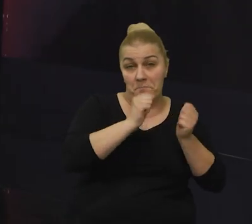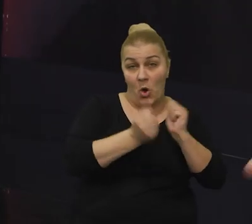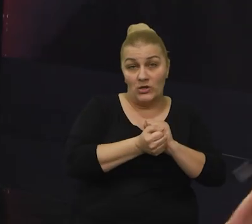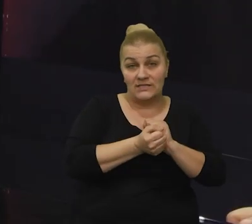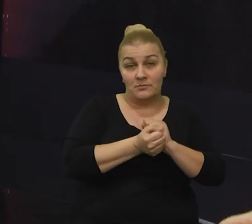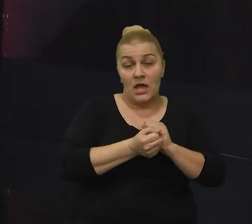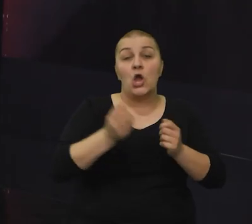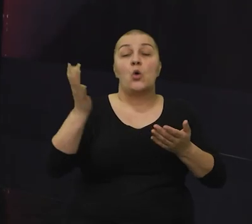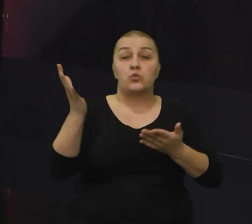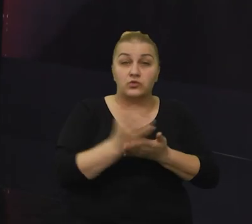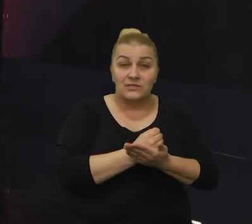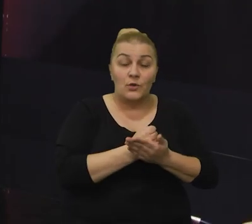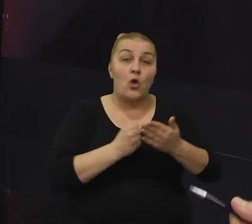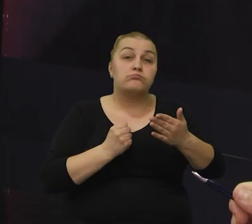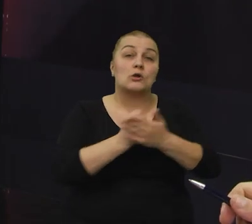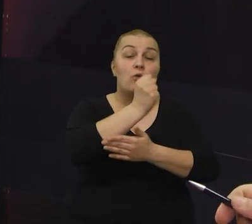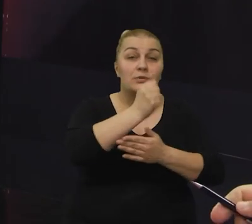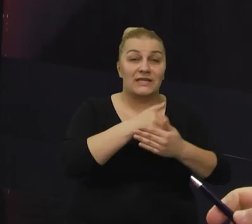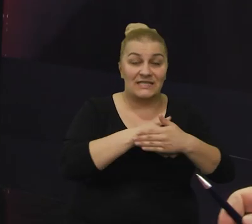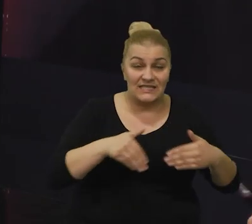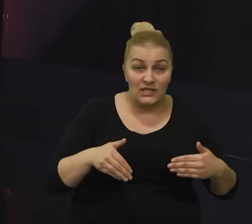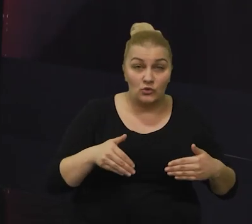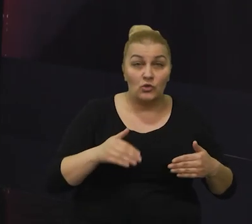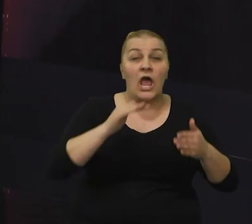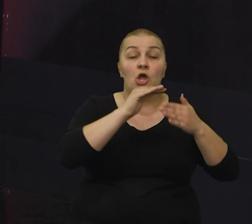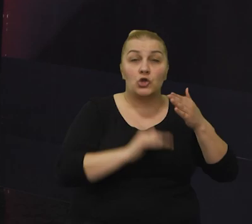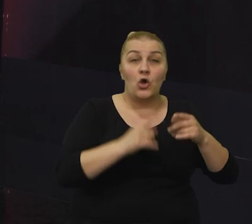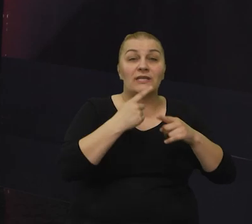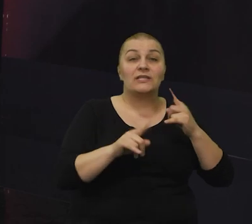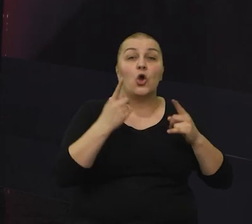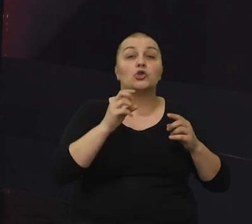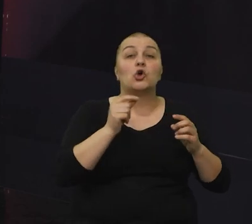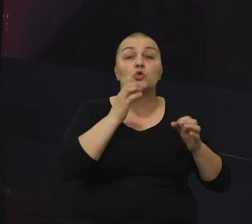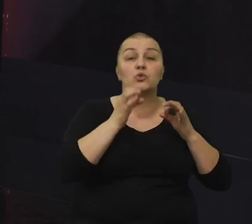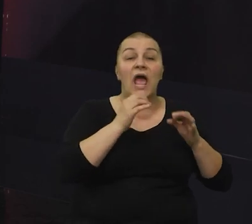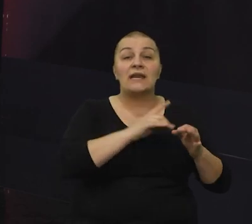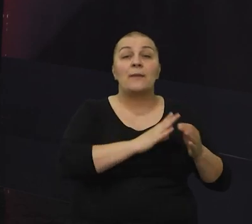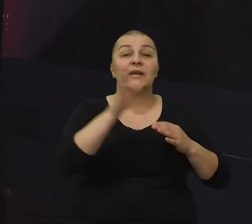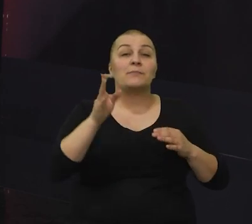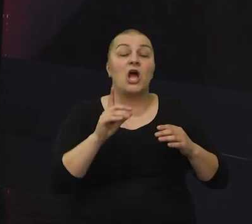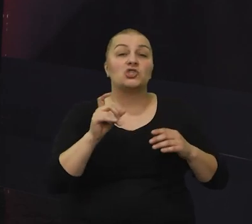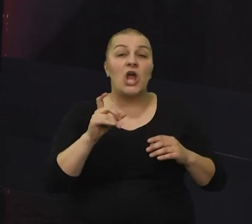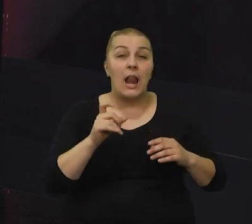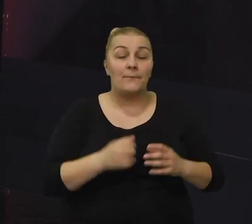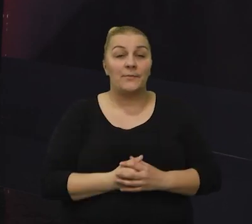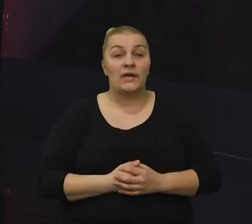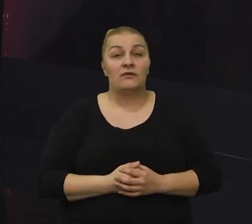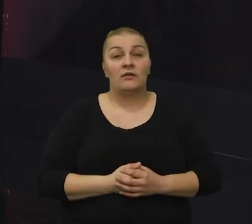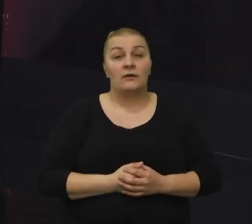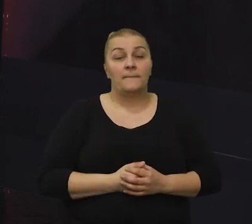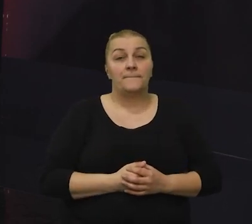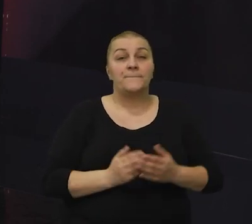borcima uspio je prebiti crtu na donji dio od Rujana prema